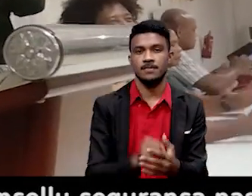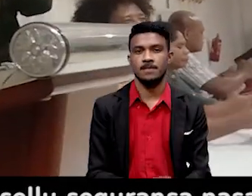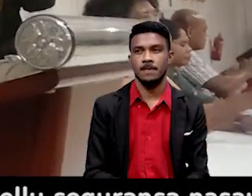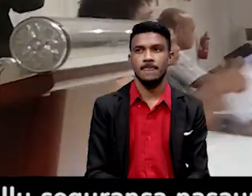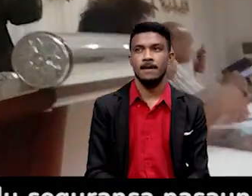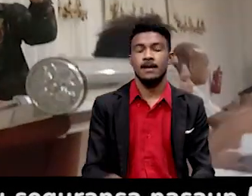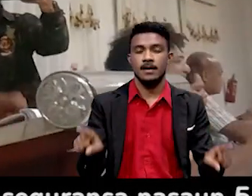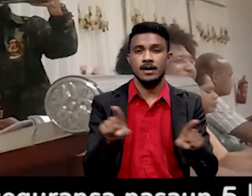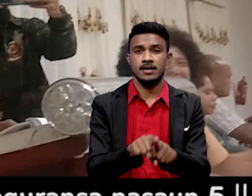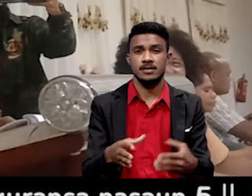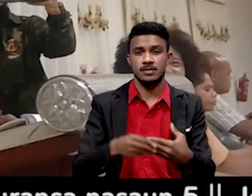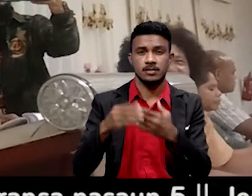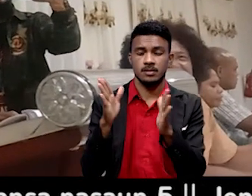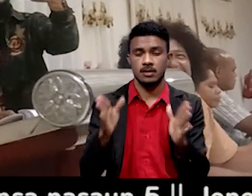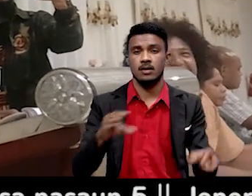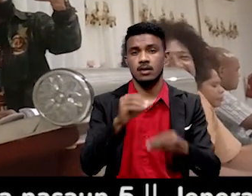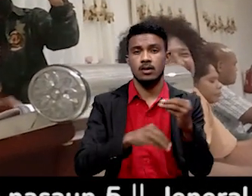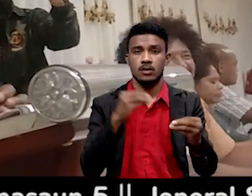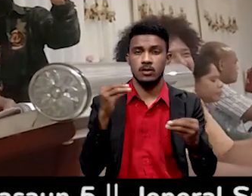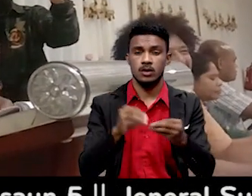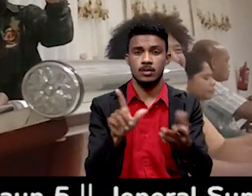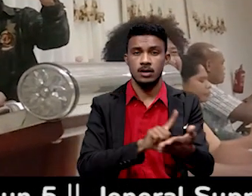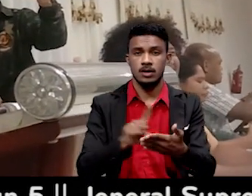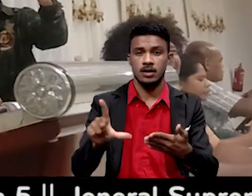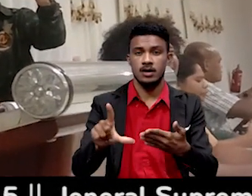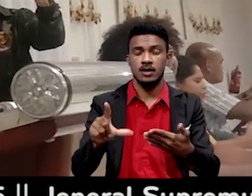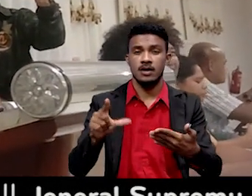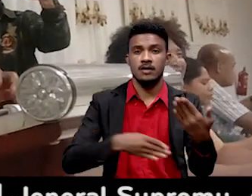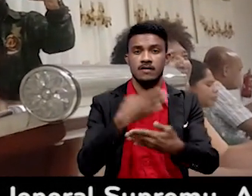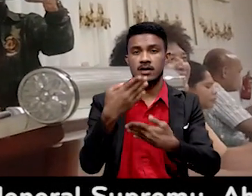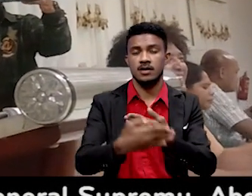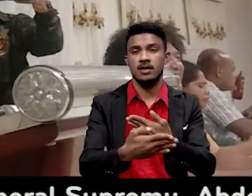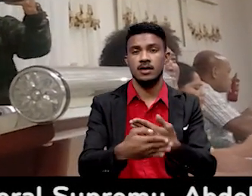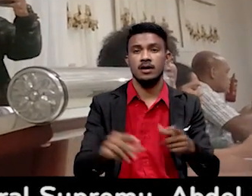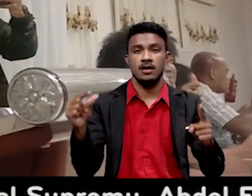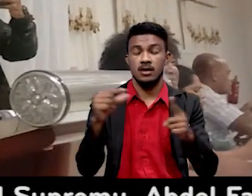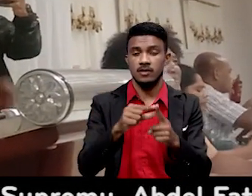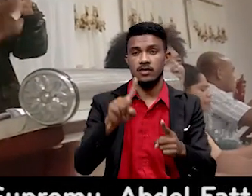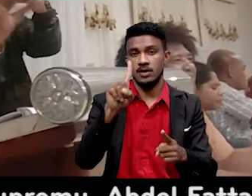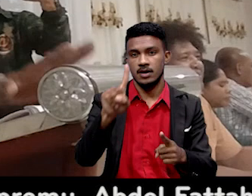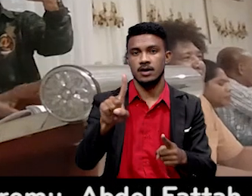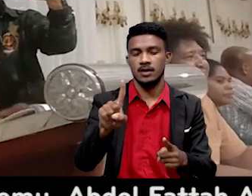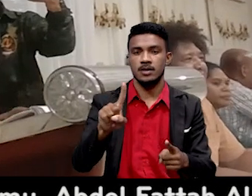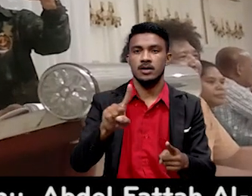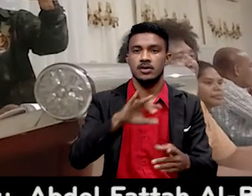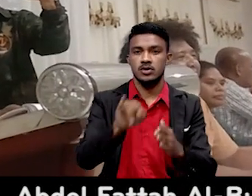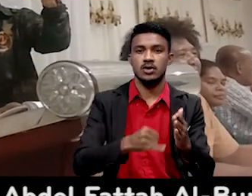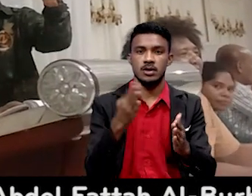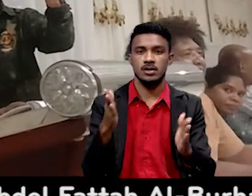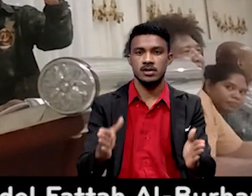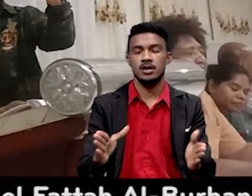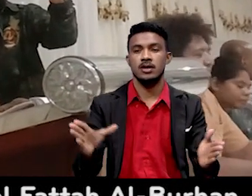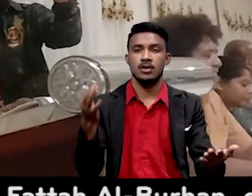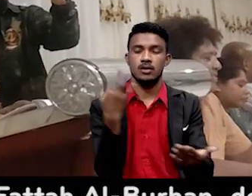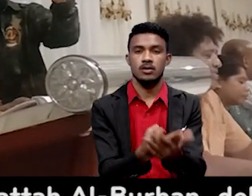Kata kukun ida kuna ba front line, iya kukun ida nebe kata jurnalista non skill. Maybe antes ne aurona nai